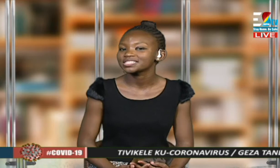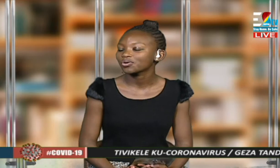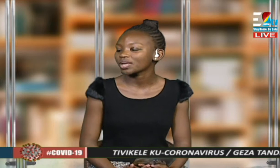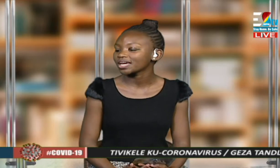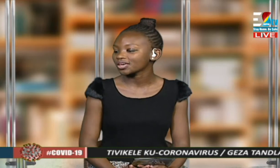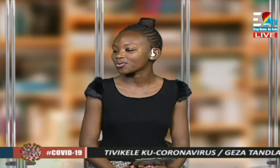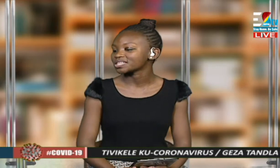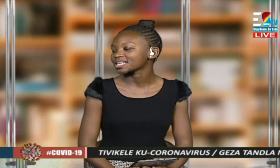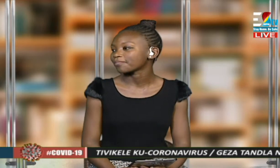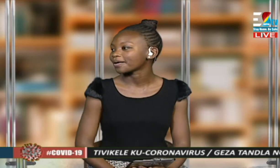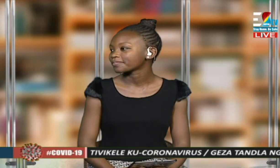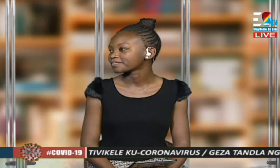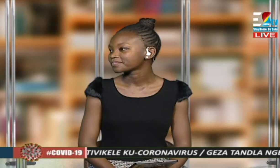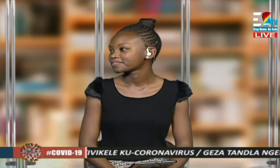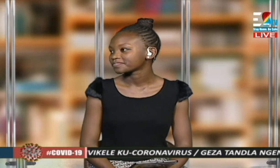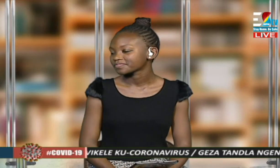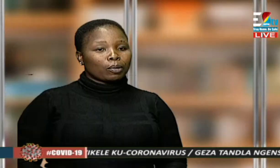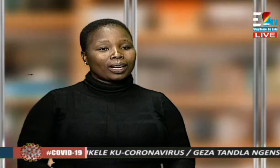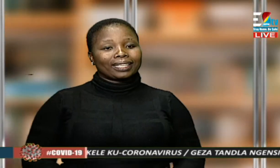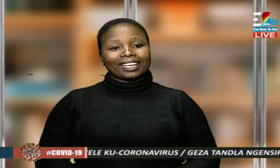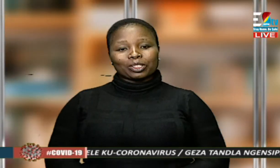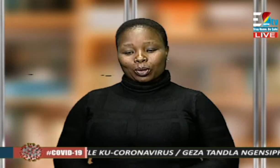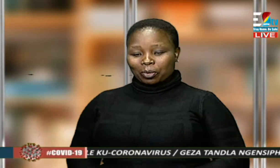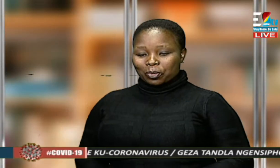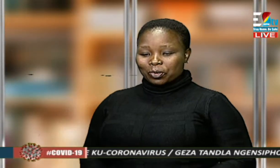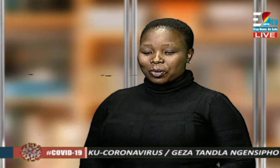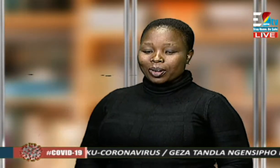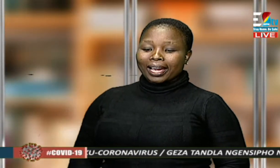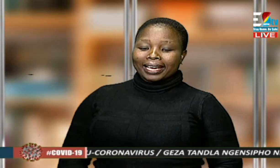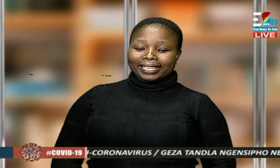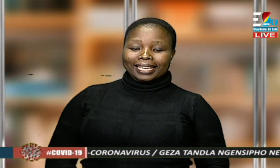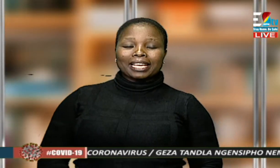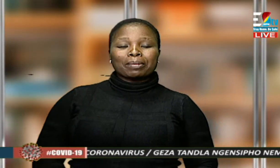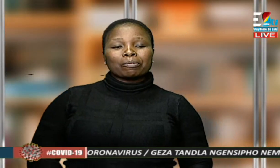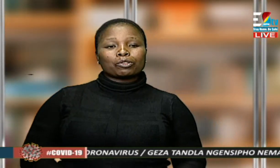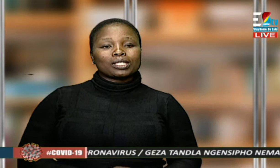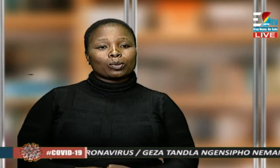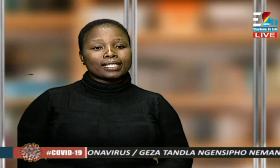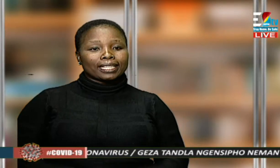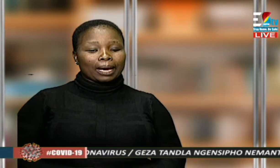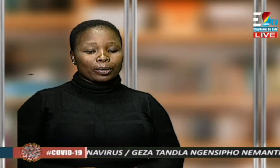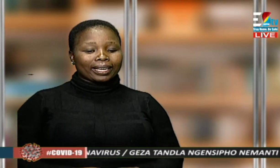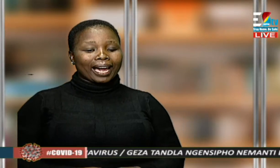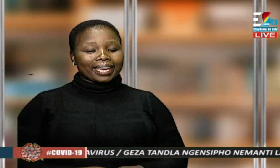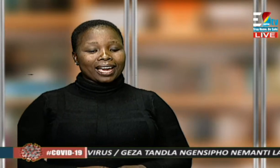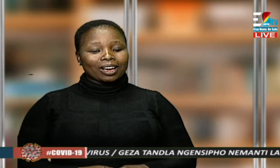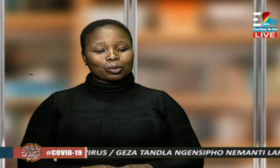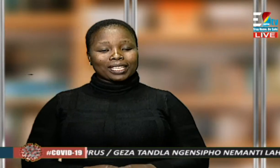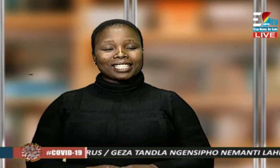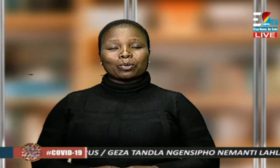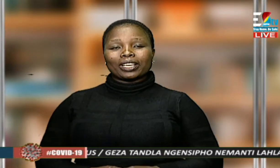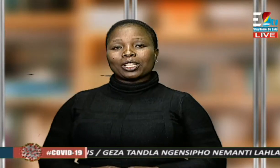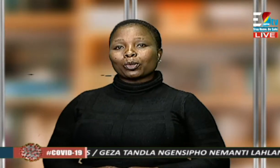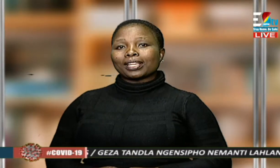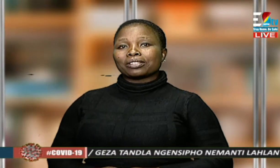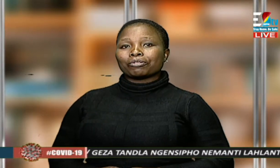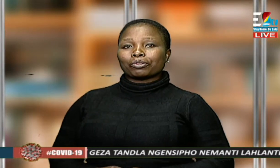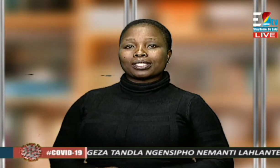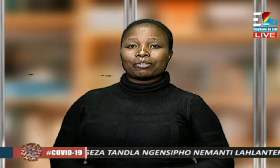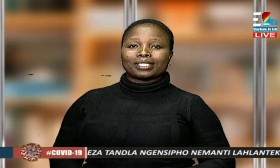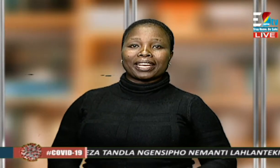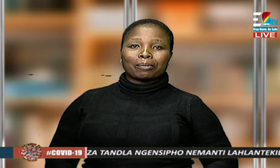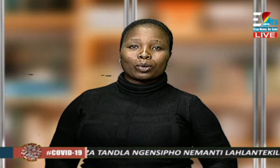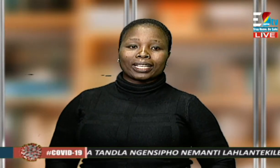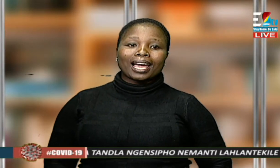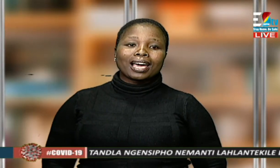ngicela ukuthi sikhwele kiyo indzaba. Ngiyabonga Lerato kakhulu. Ngiyethemba mfundzi ukuthi lapho ekhaya useselungele sona